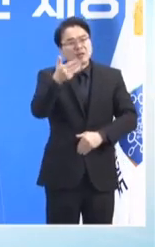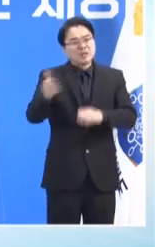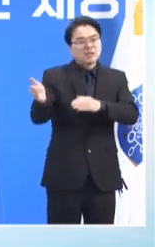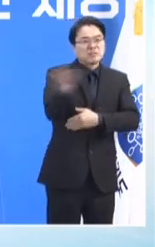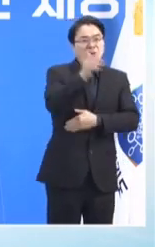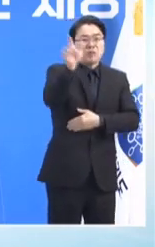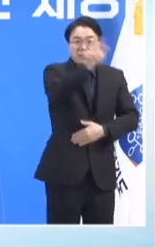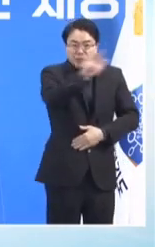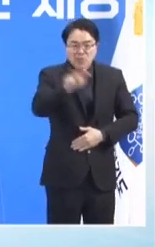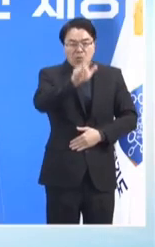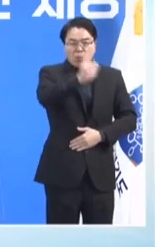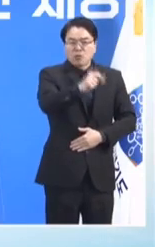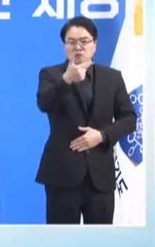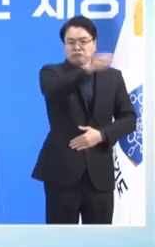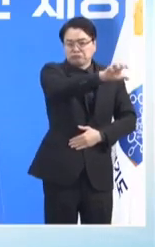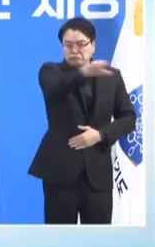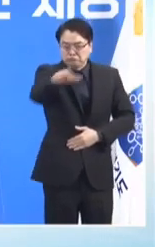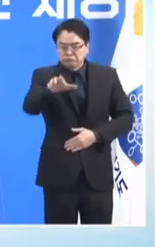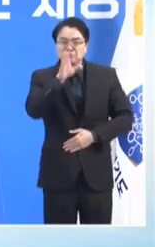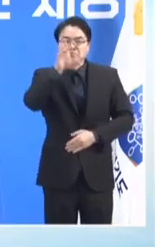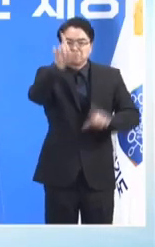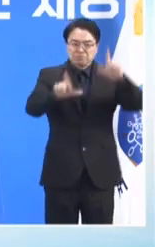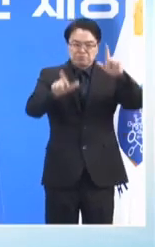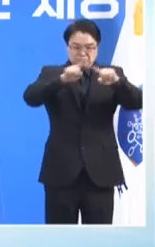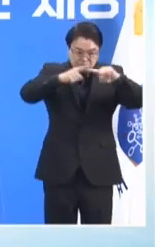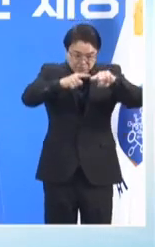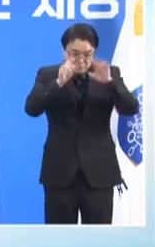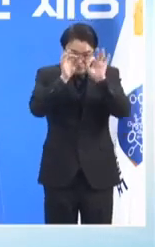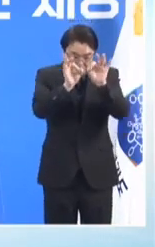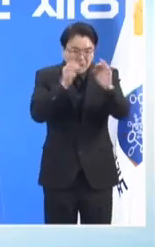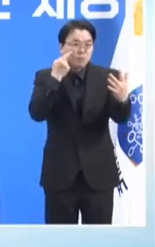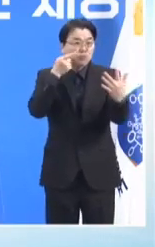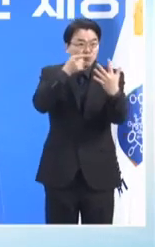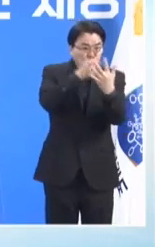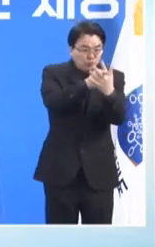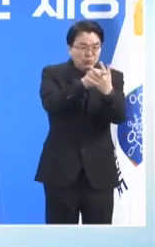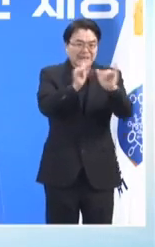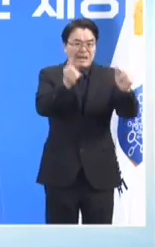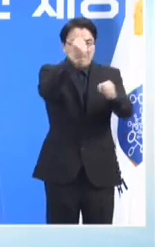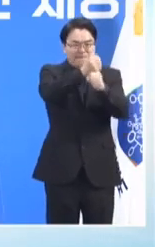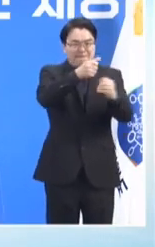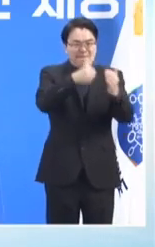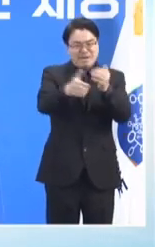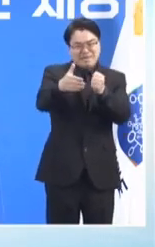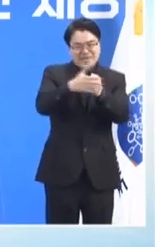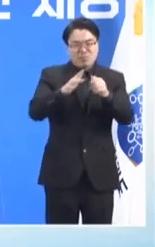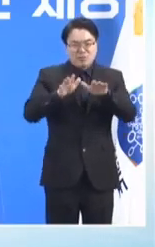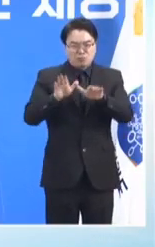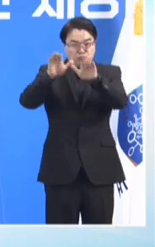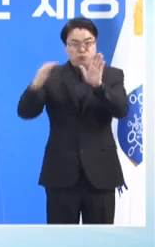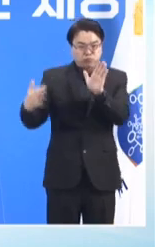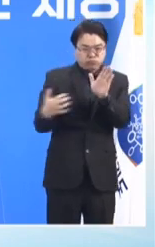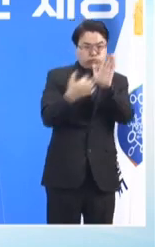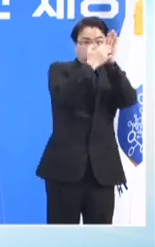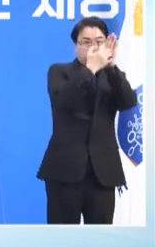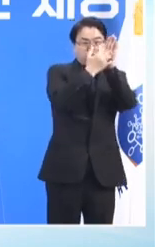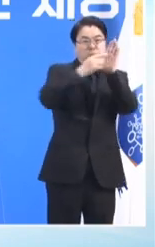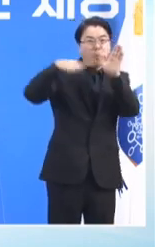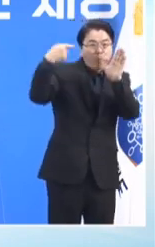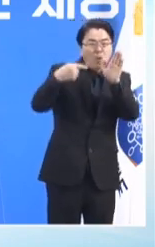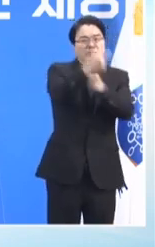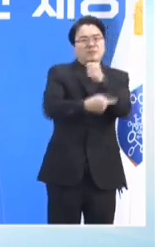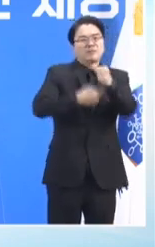전국 56개소에 대한 현장조사를 토대로 투명 인공구조물에 대한 조류가 충돌해서 전국적으로